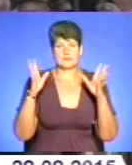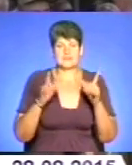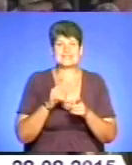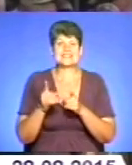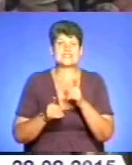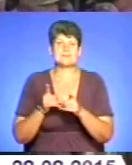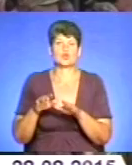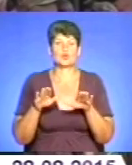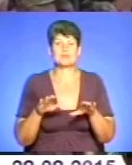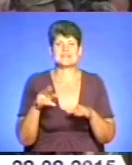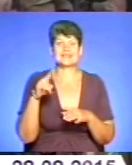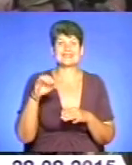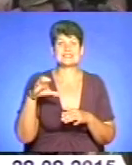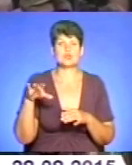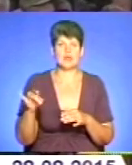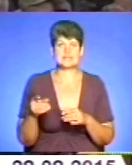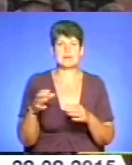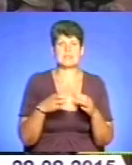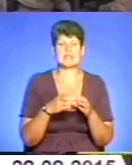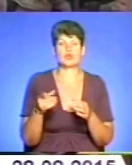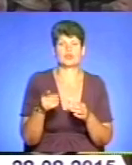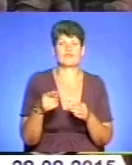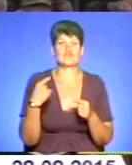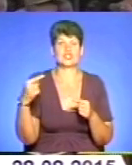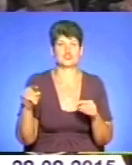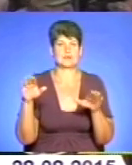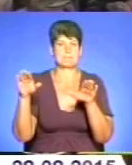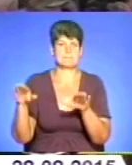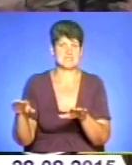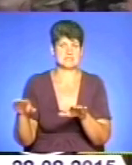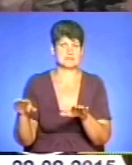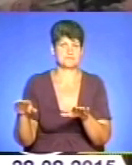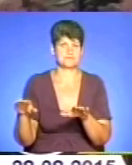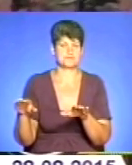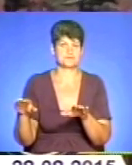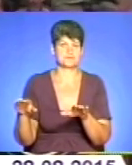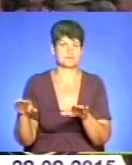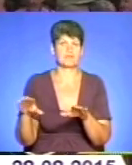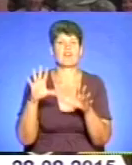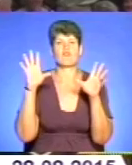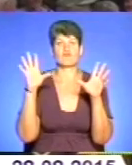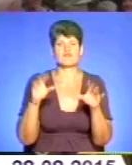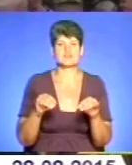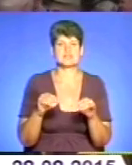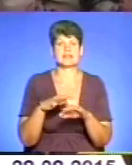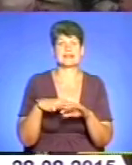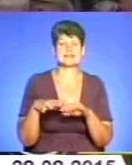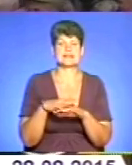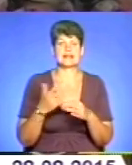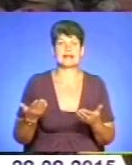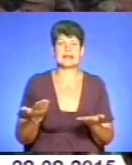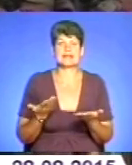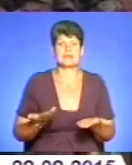місця дислокації батальйону Тернополя в інше місце, всі населення, яке